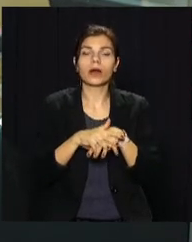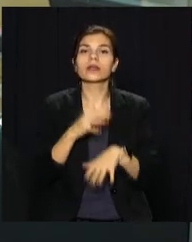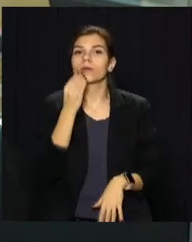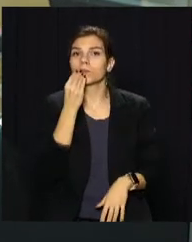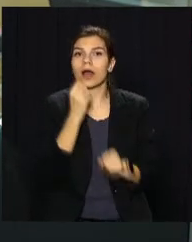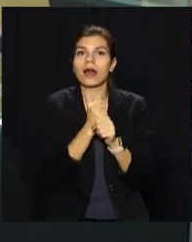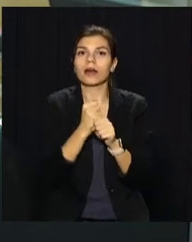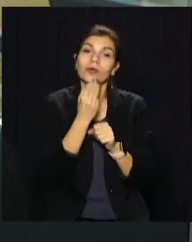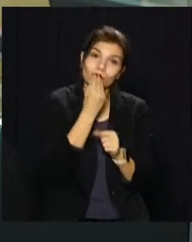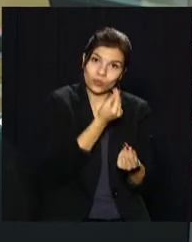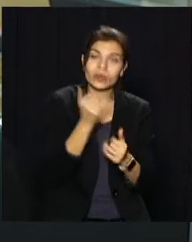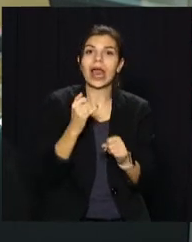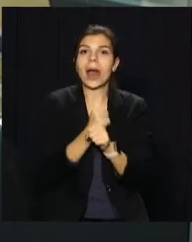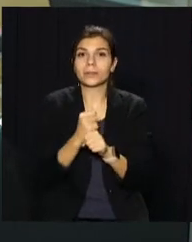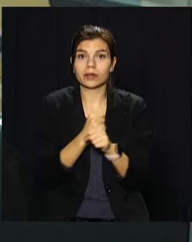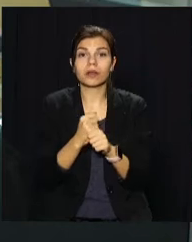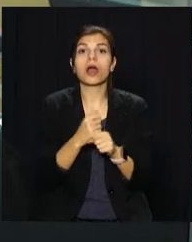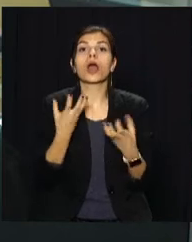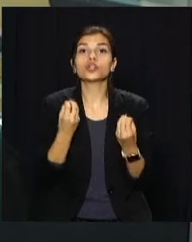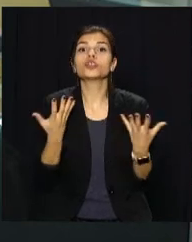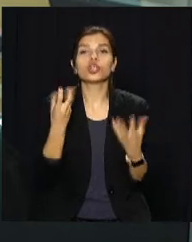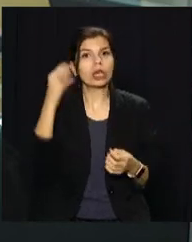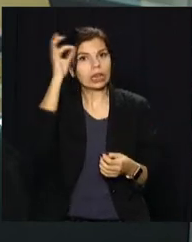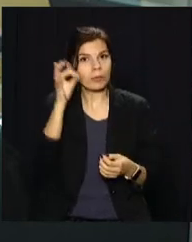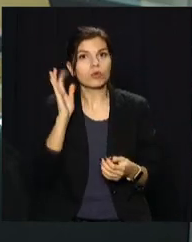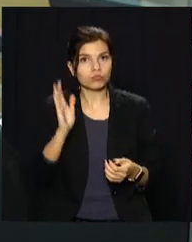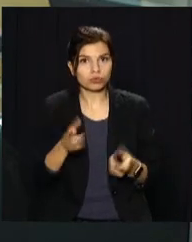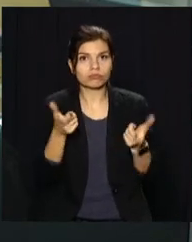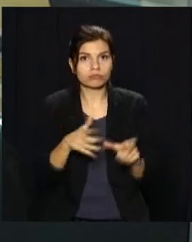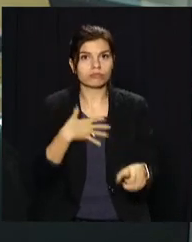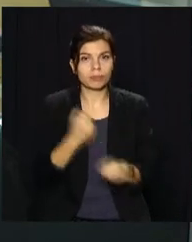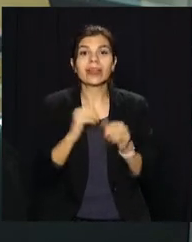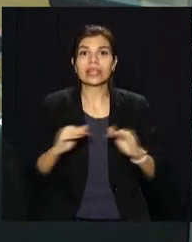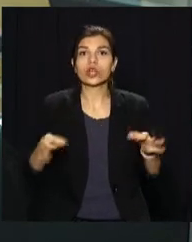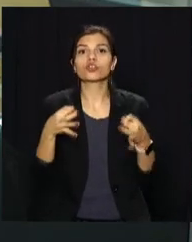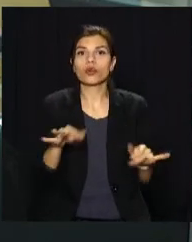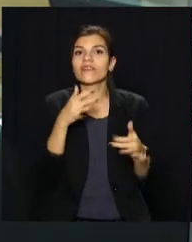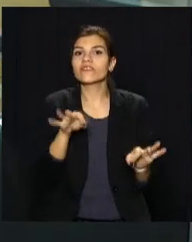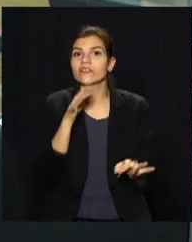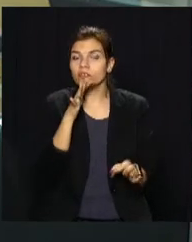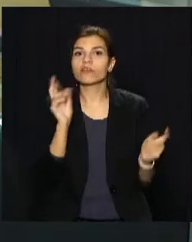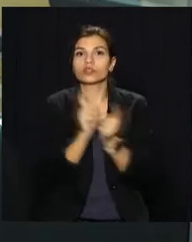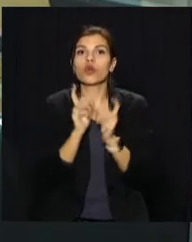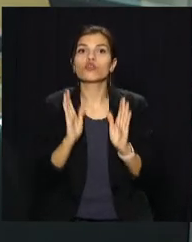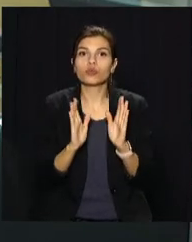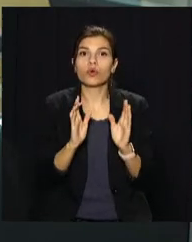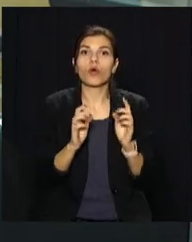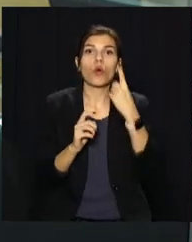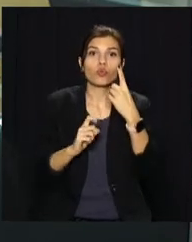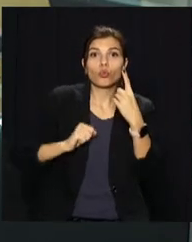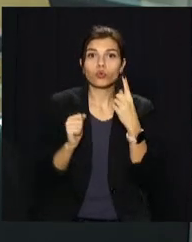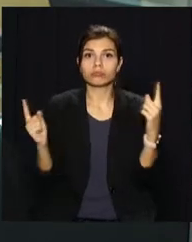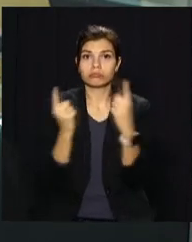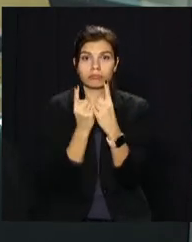навчанні. М'який локдаун планують посилити і в Німеччині. Дітям дозволять у вільний час зустрічатися тільки з одним